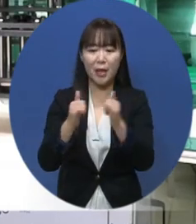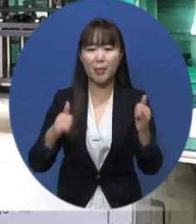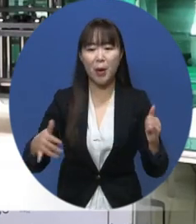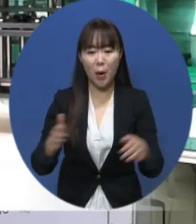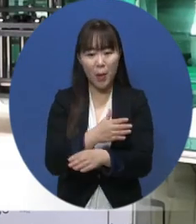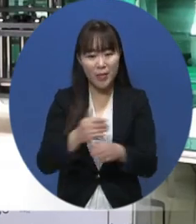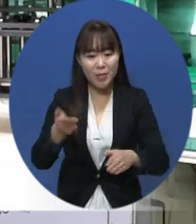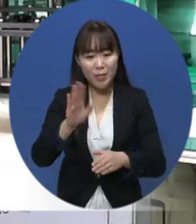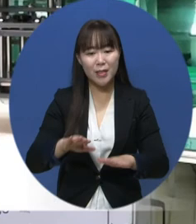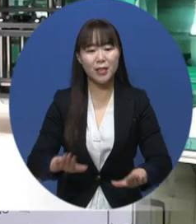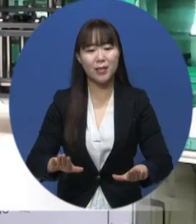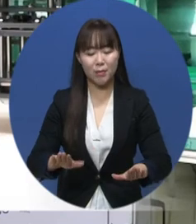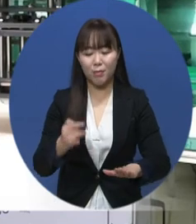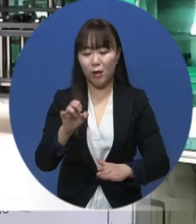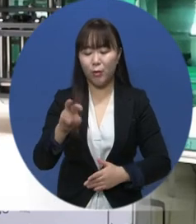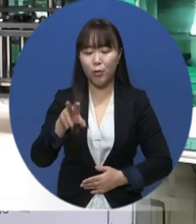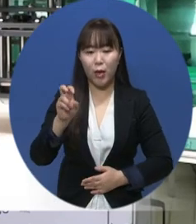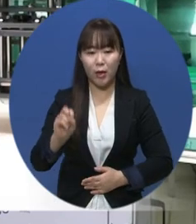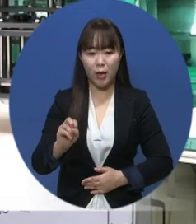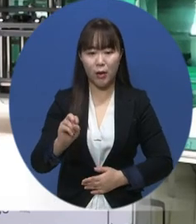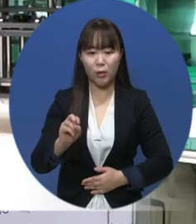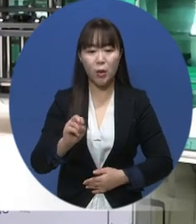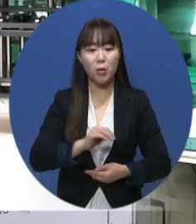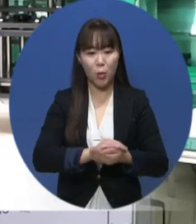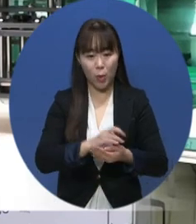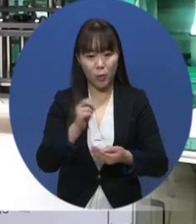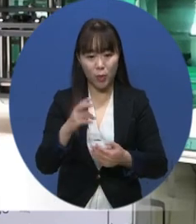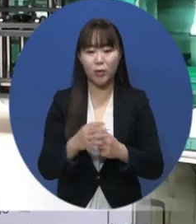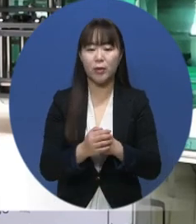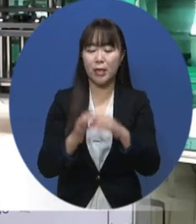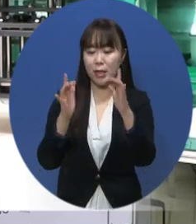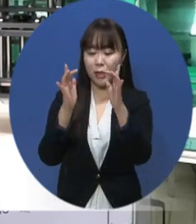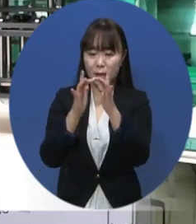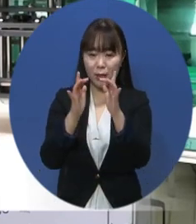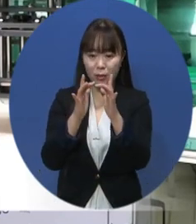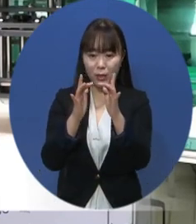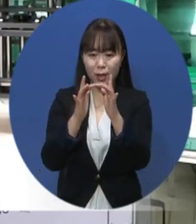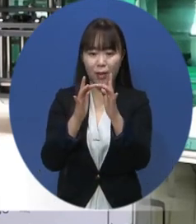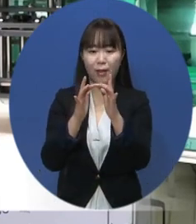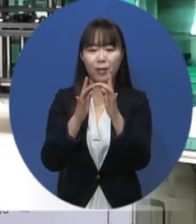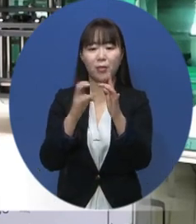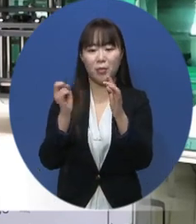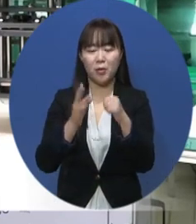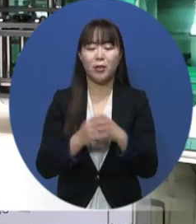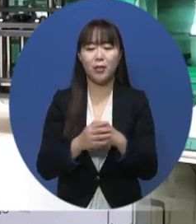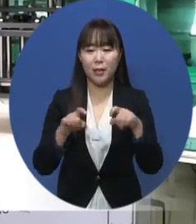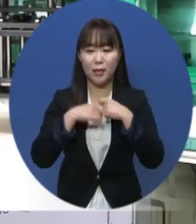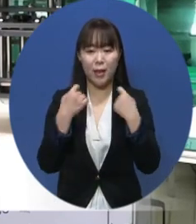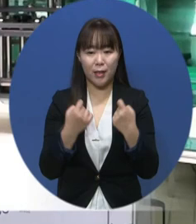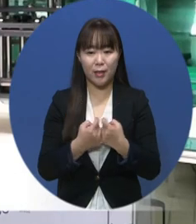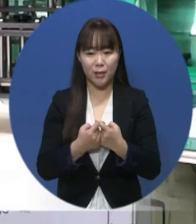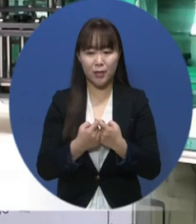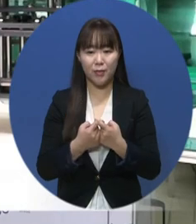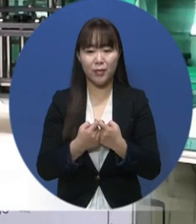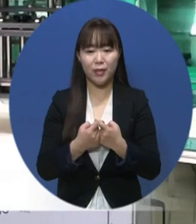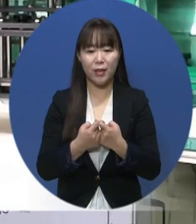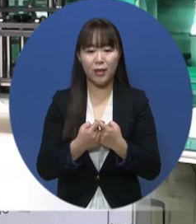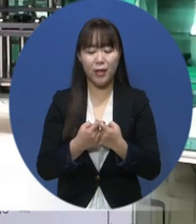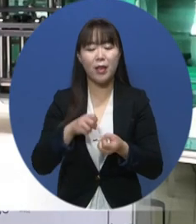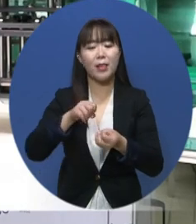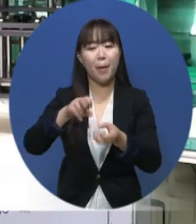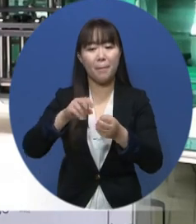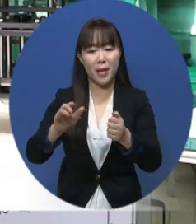없지만은 저희가 지금 그 광양 농협이랑 또 우리 인터넷이나 개인적으로 지금